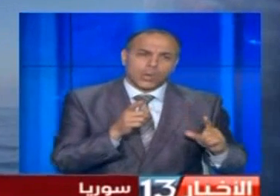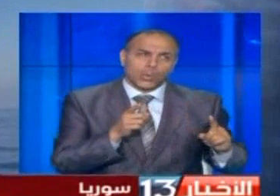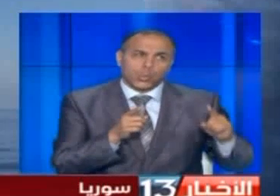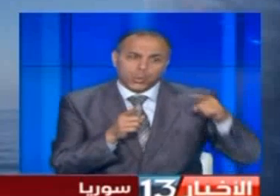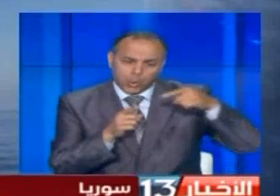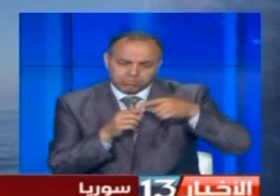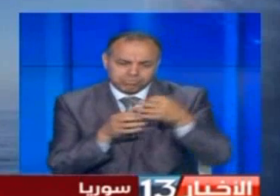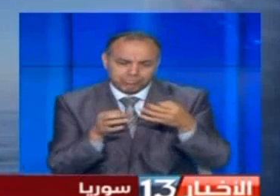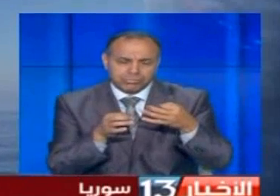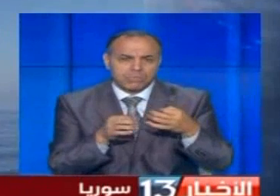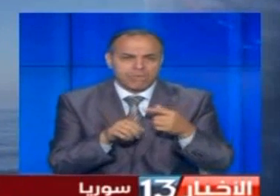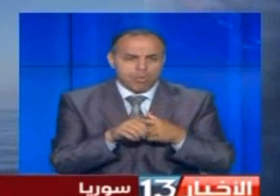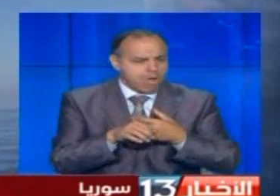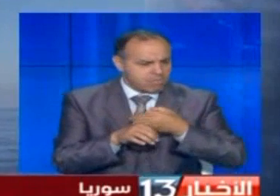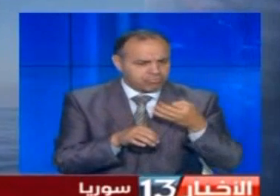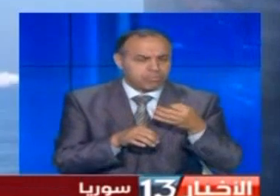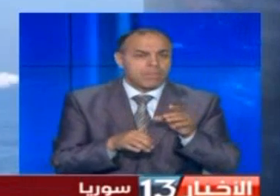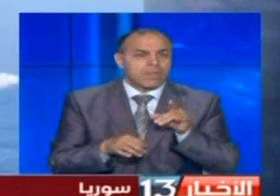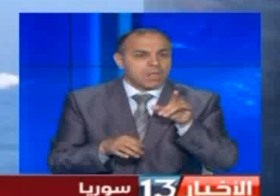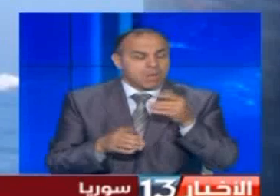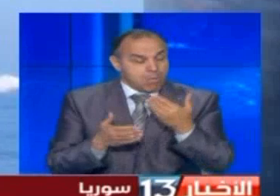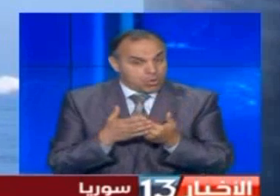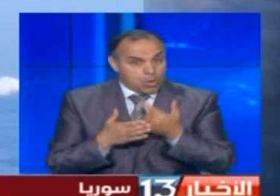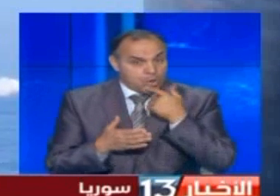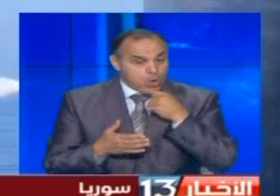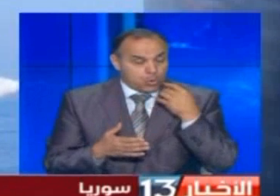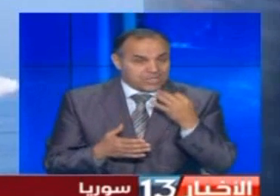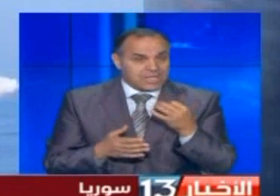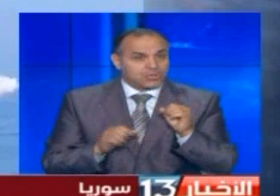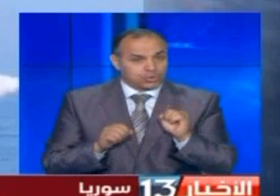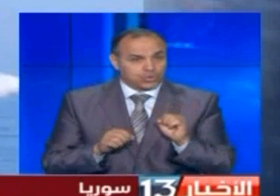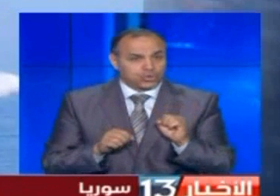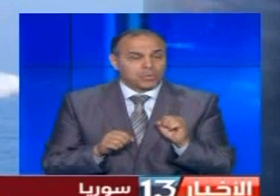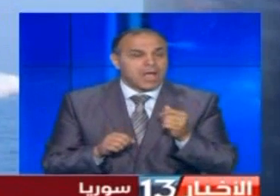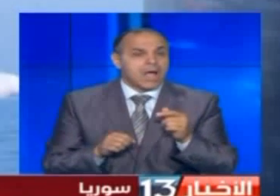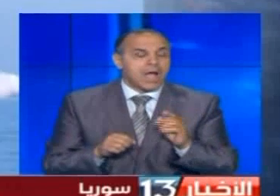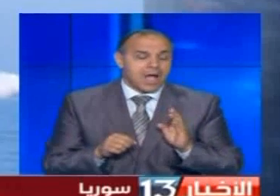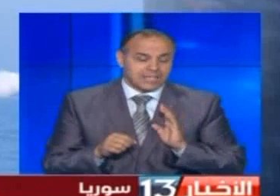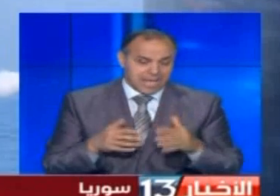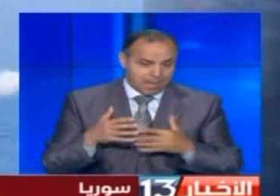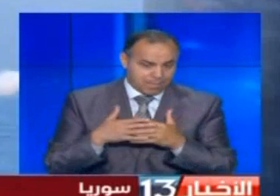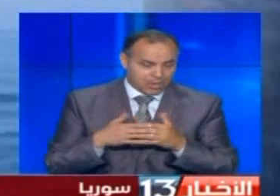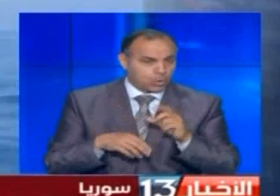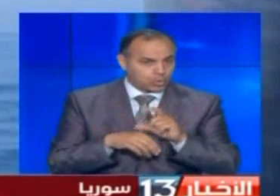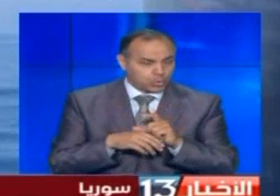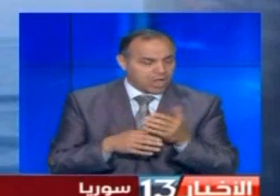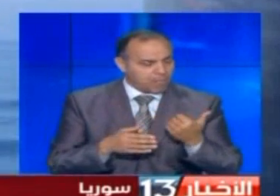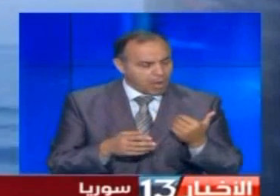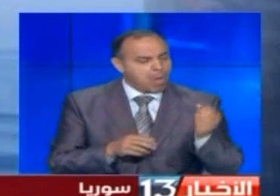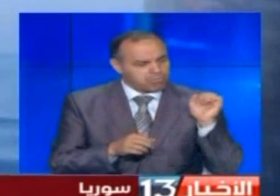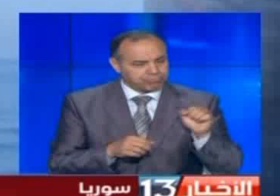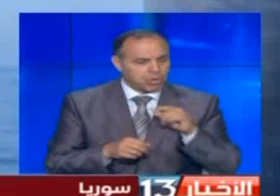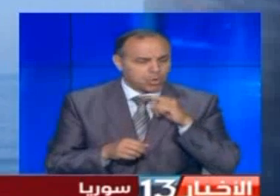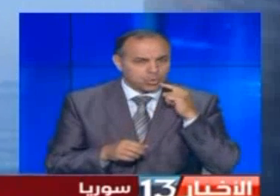الدقة وفي أوقات قياسية، ومشيرة إلى أنها أبلغت مسبقا القوات الأمريكية والتركية بهدفها